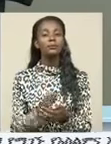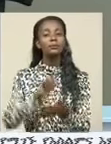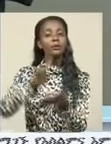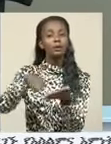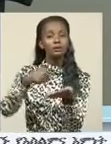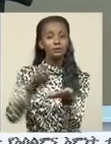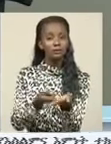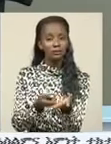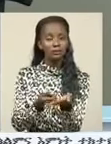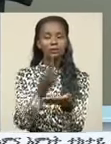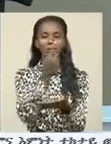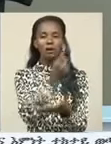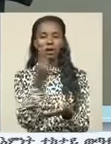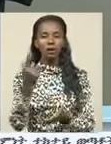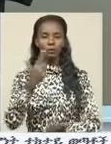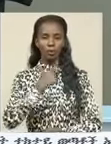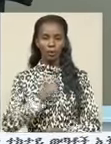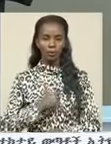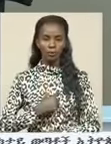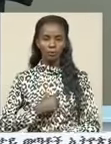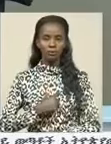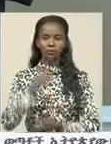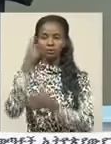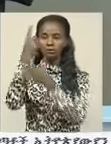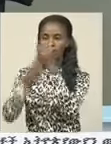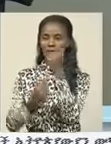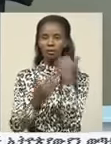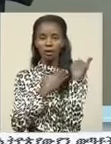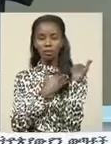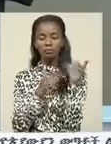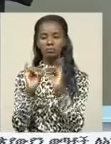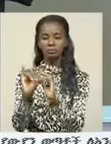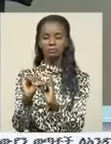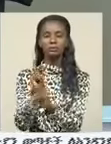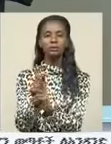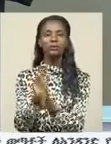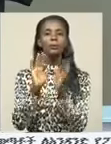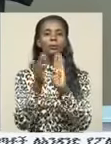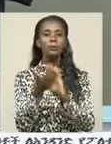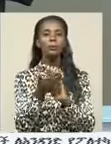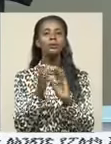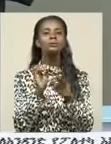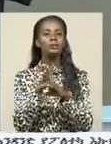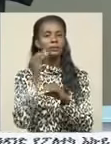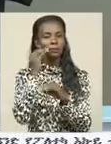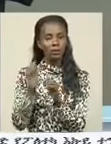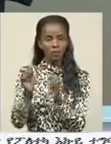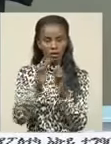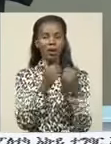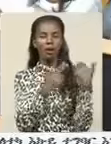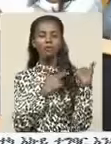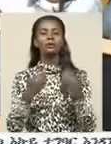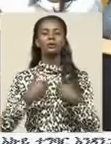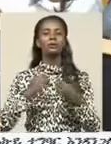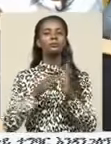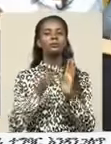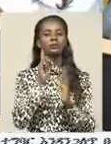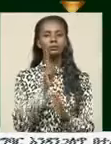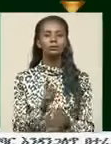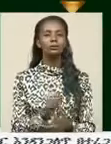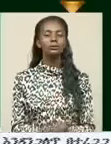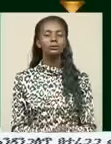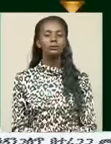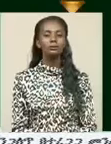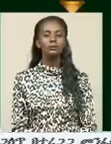ስለዚህ እያንዳንዱ አባል የተናጠል ኃላፊነት እንደተጠበቀ ሆኖ እንደ ምክር ቤትም የጋራ ኃላፊነት አለበት ማለት ነው።